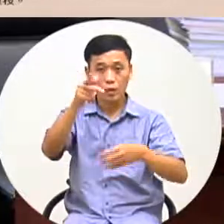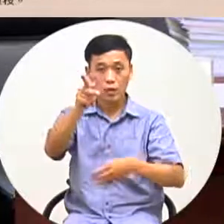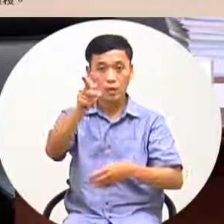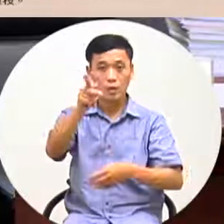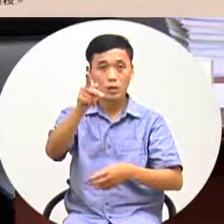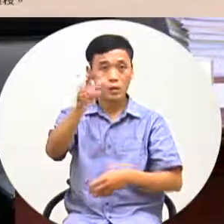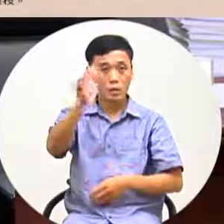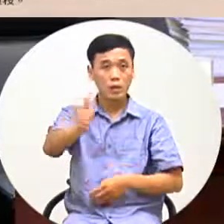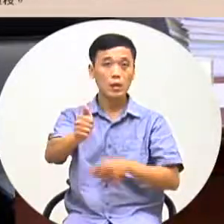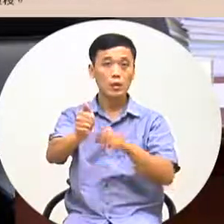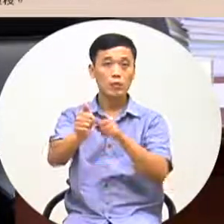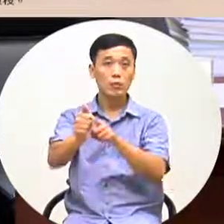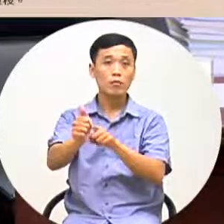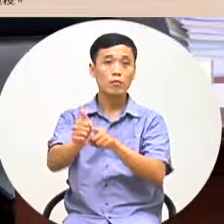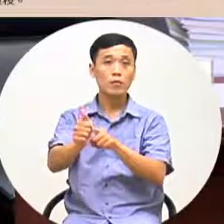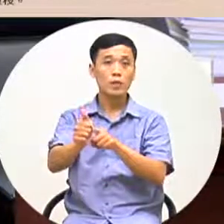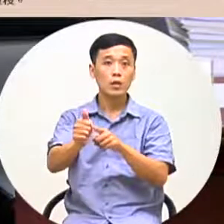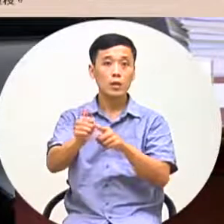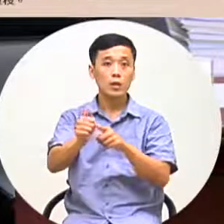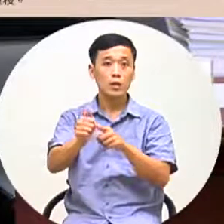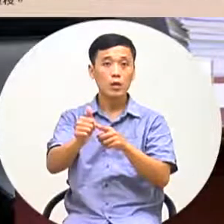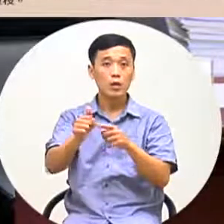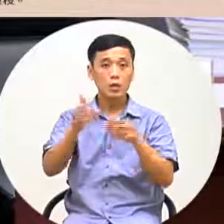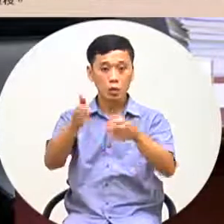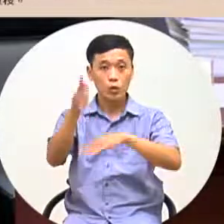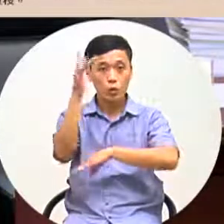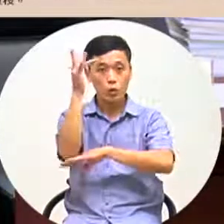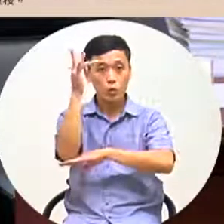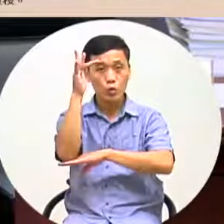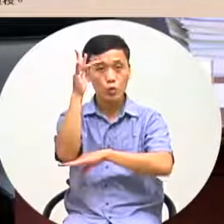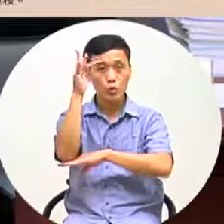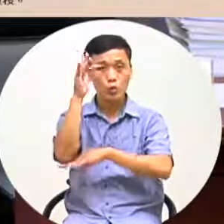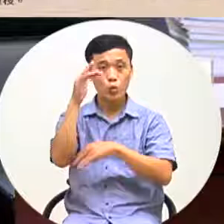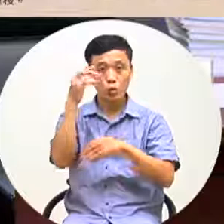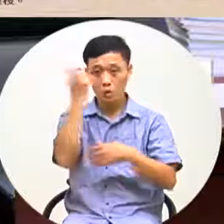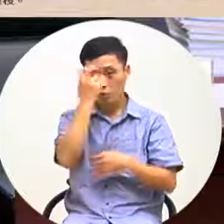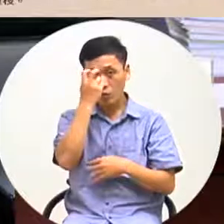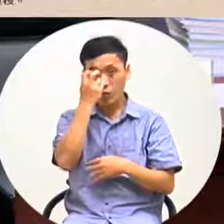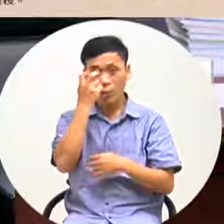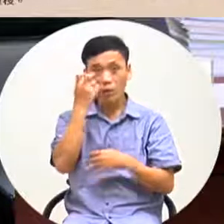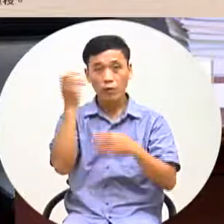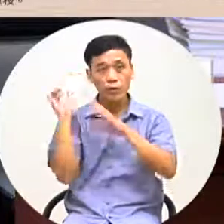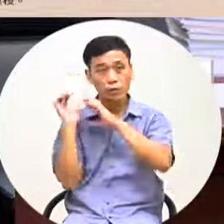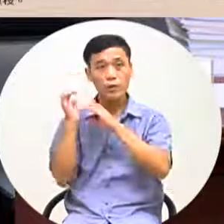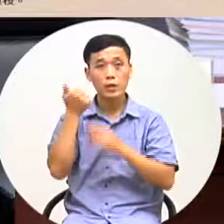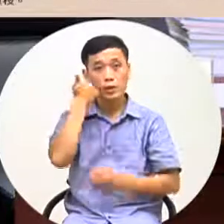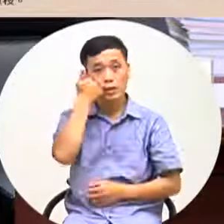管树木主管科科长是哪一位？没来，没在家。好，